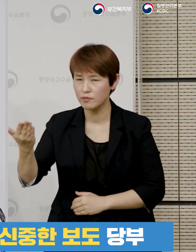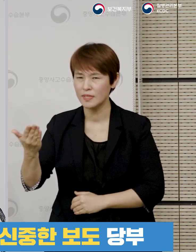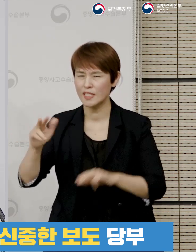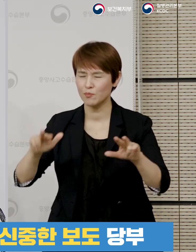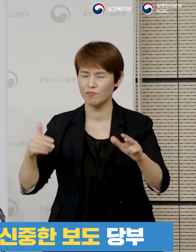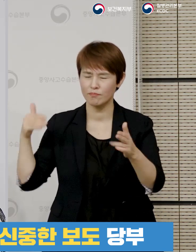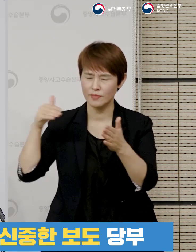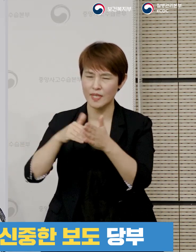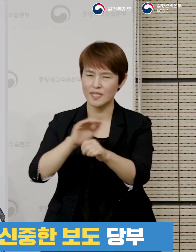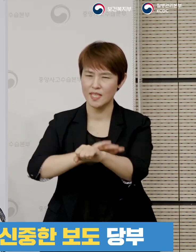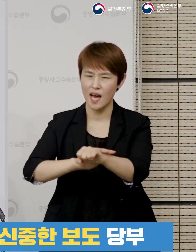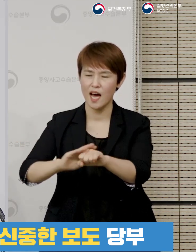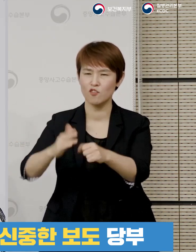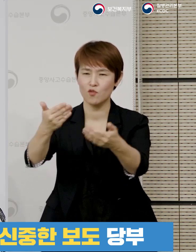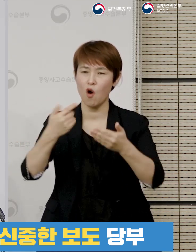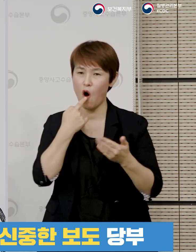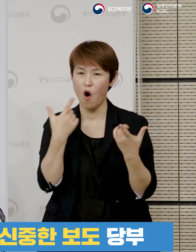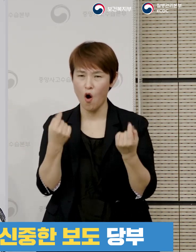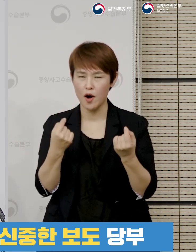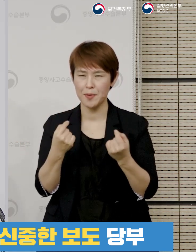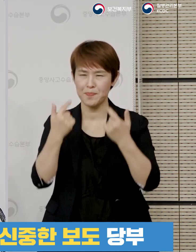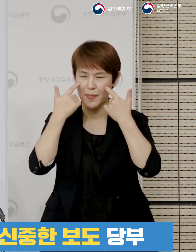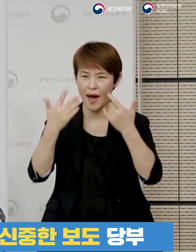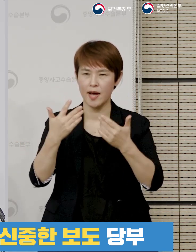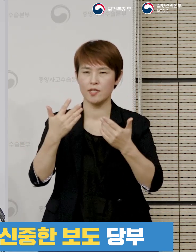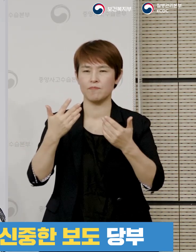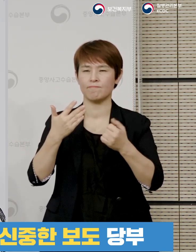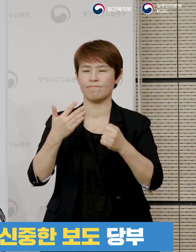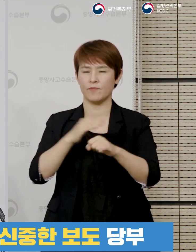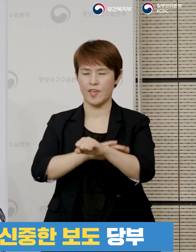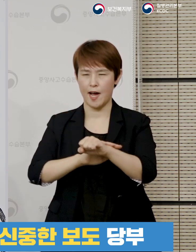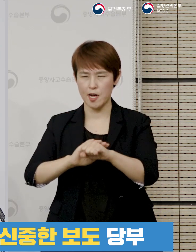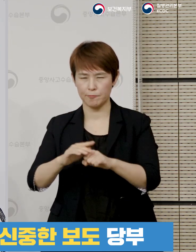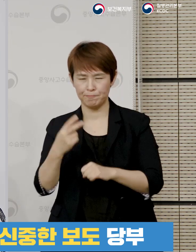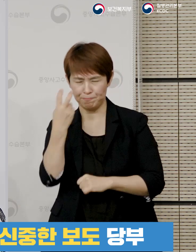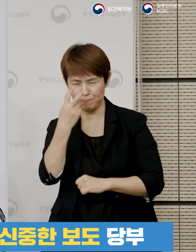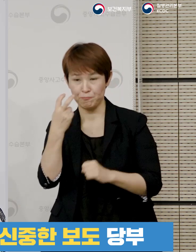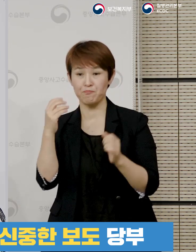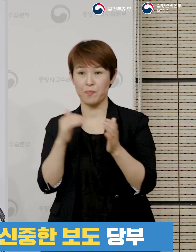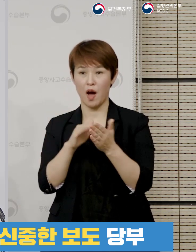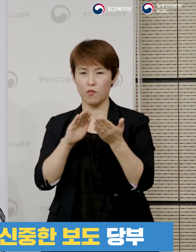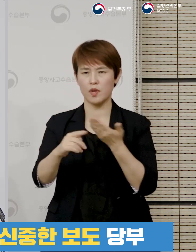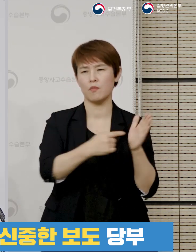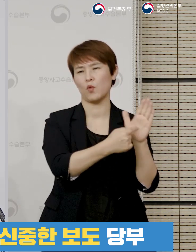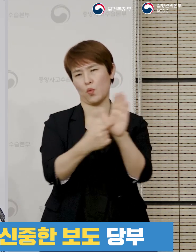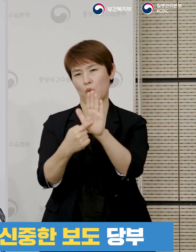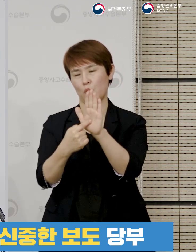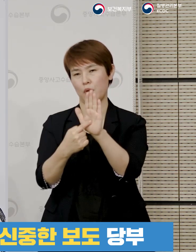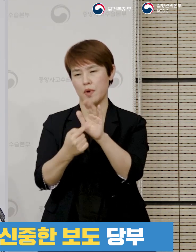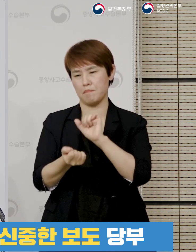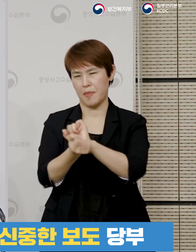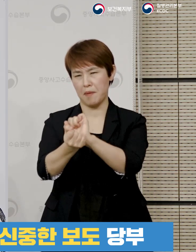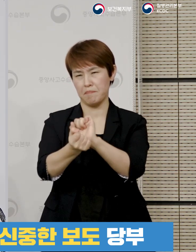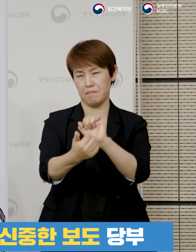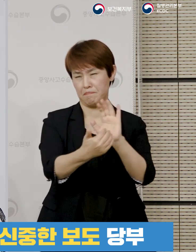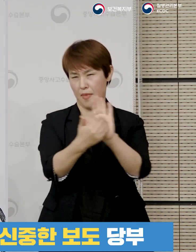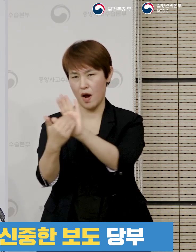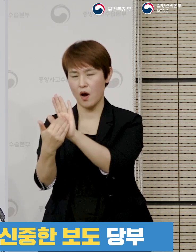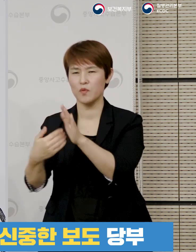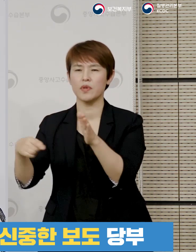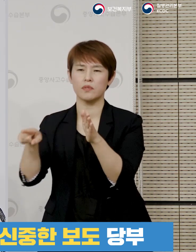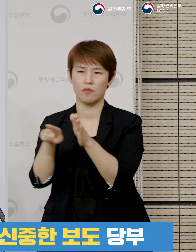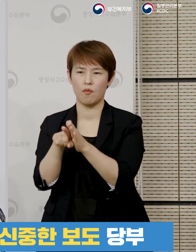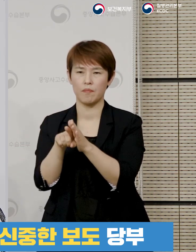지금까지 그렇게 해주셨듯이 정확하고 신중한 보도를 통해서 이 방역 조치의 이 완벽한